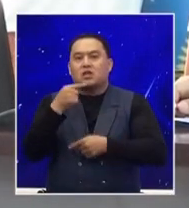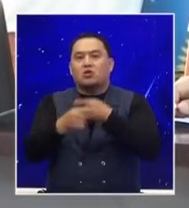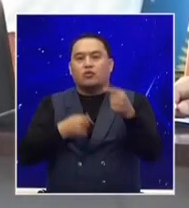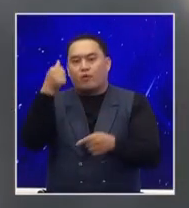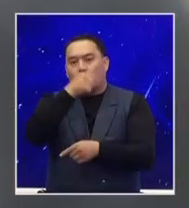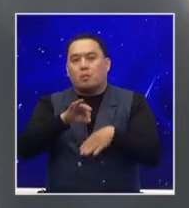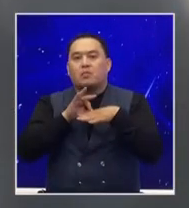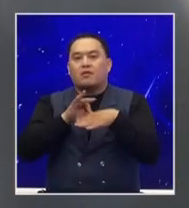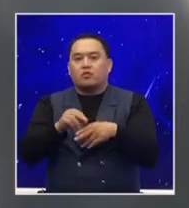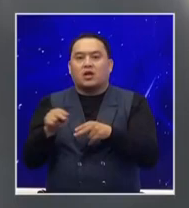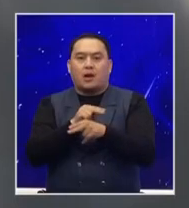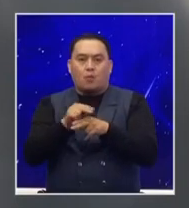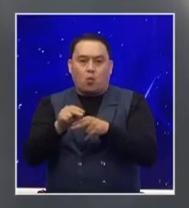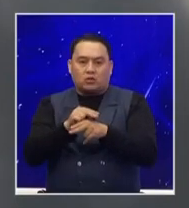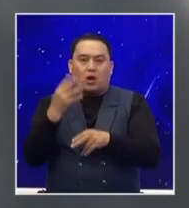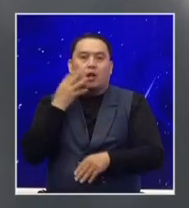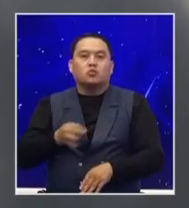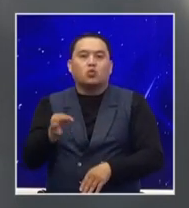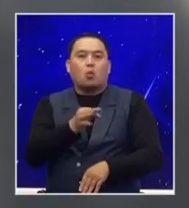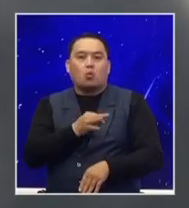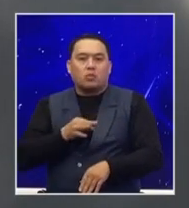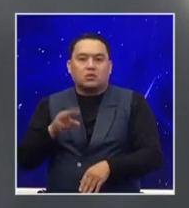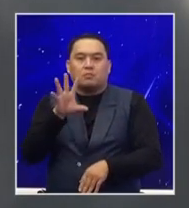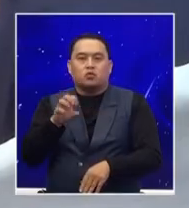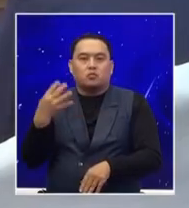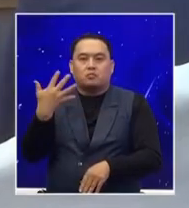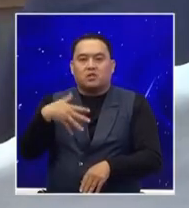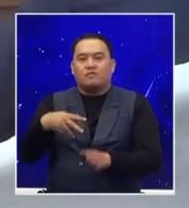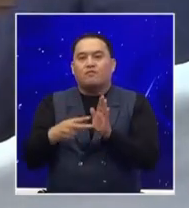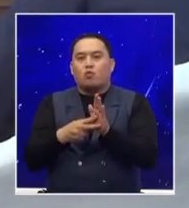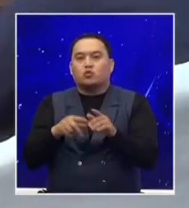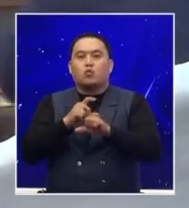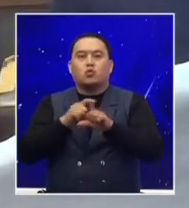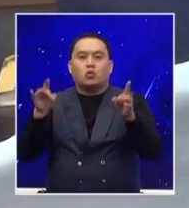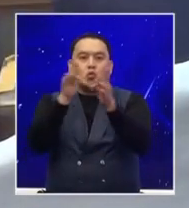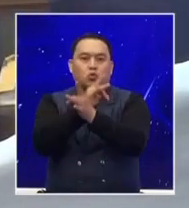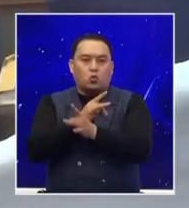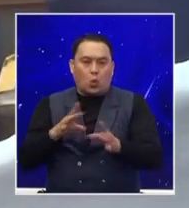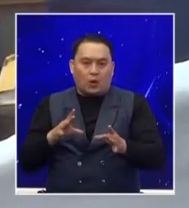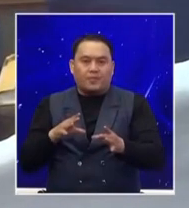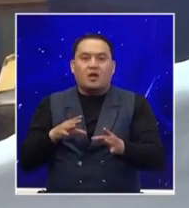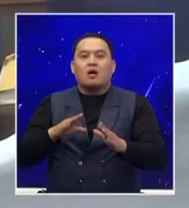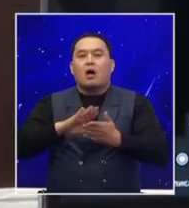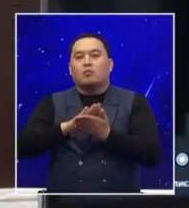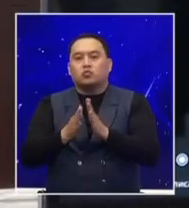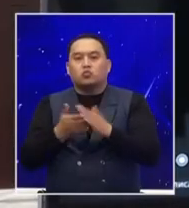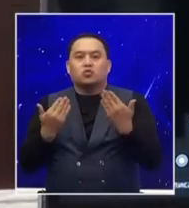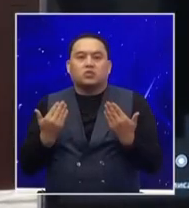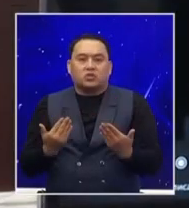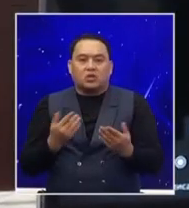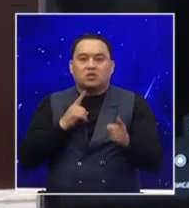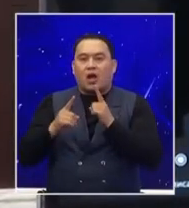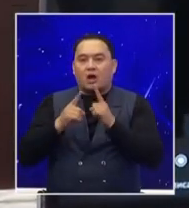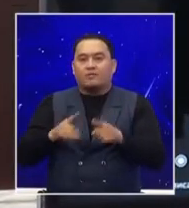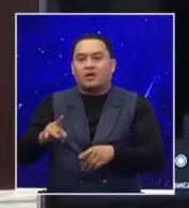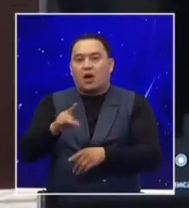года проведут текущий ремонт. Всего в Алматинской области 558 учреждений культуры. Их состояние обсудили сегодня на